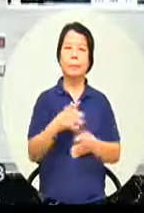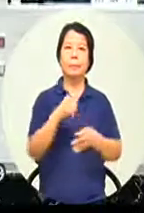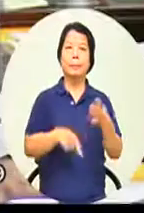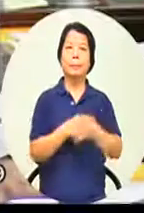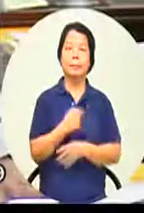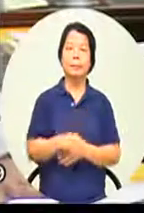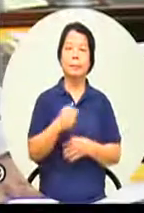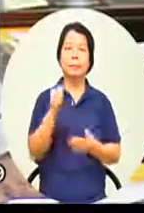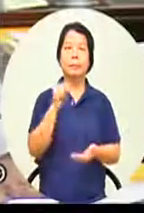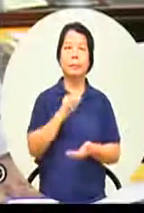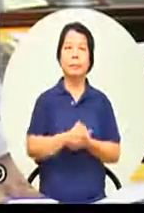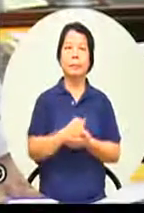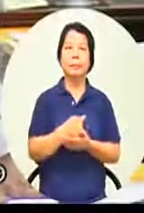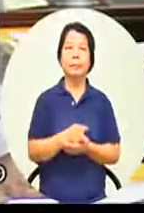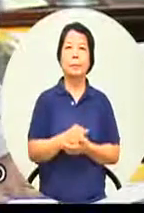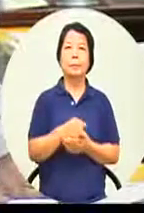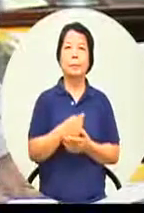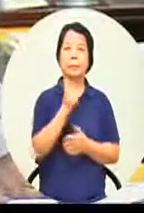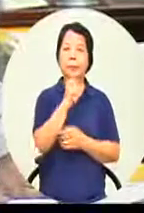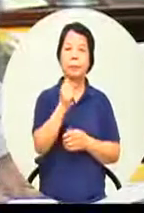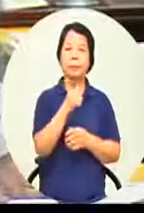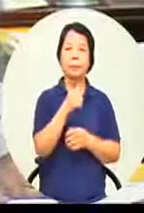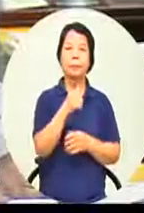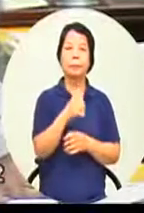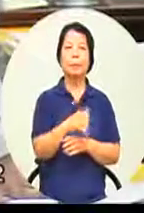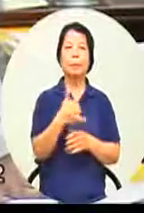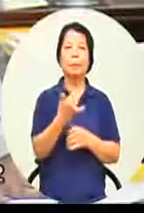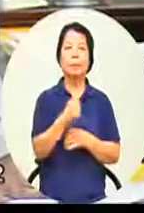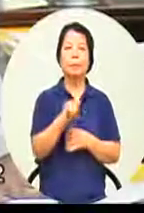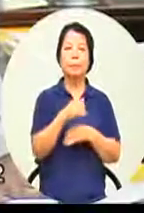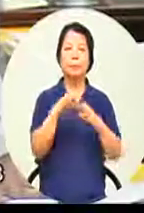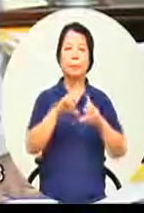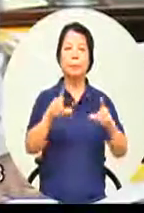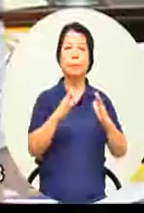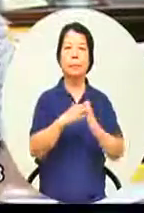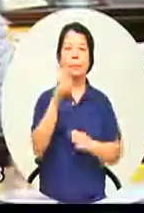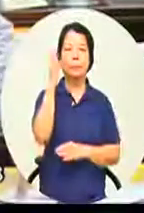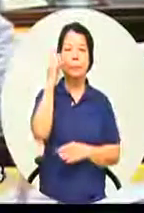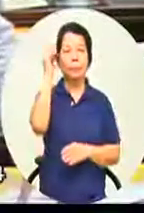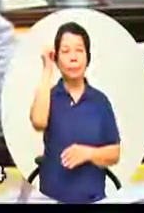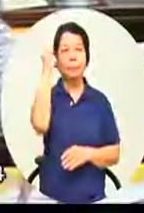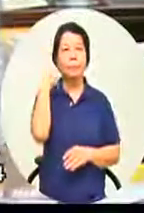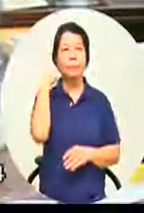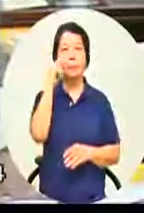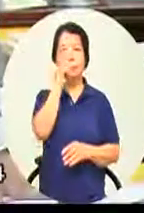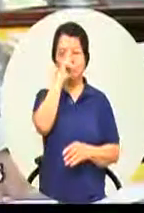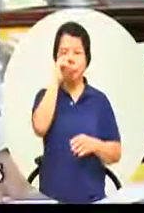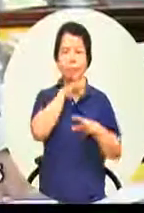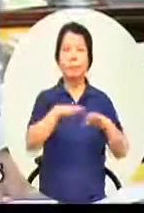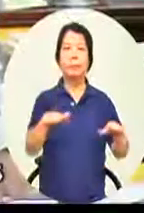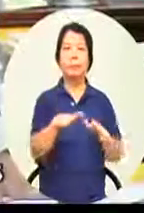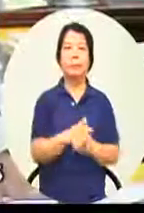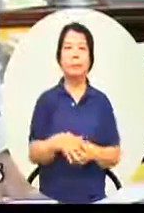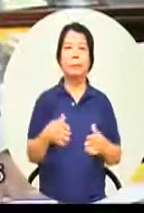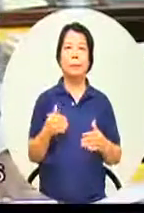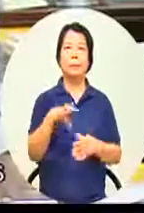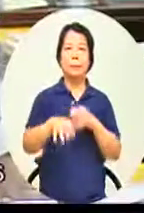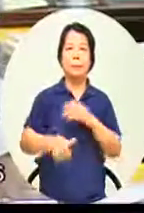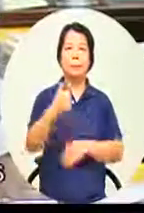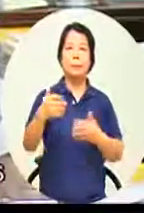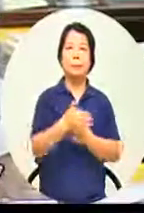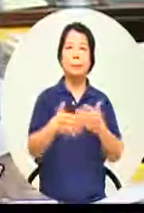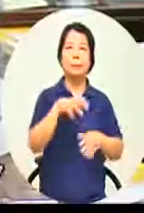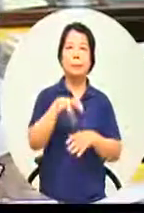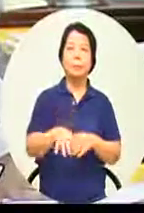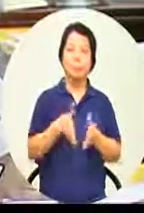民朋友，大家午安哈。我想今天针对交通部门的咨询哈，我想吴局长你很清楚，我每次交通部门一定都是